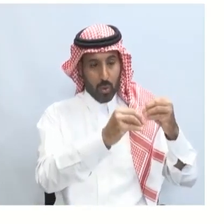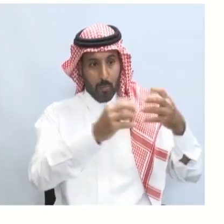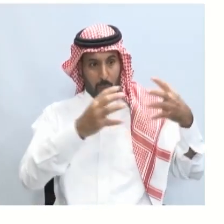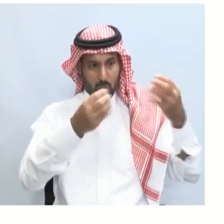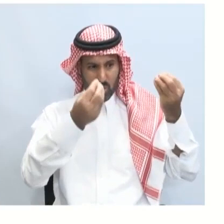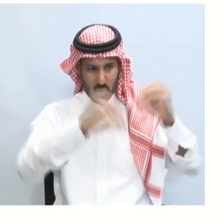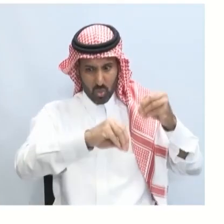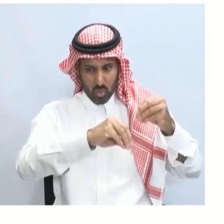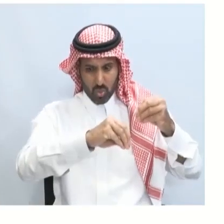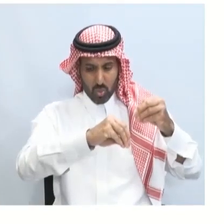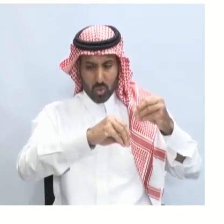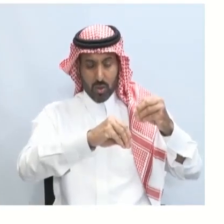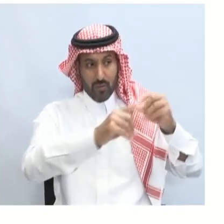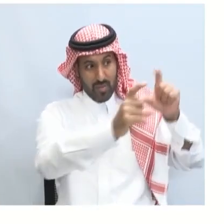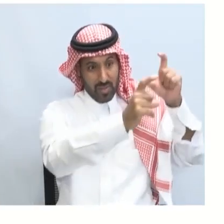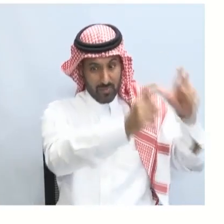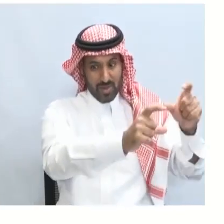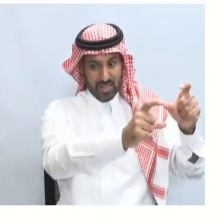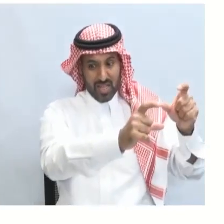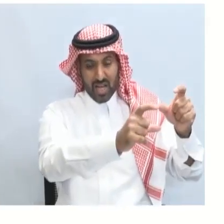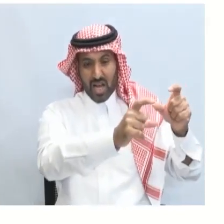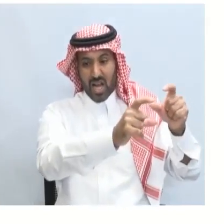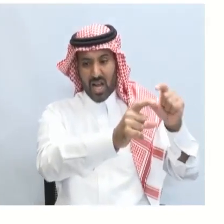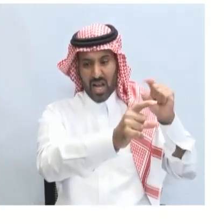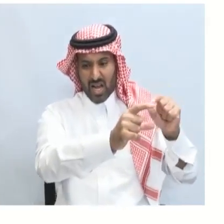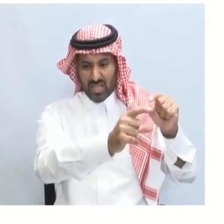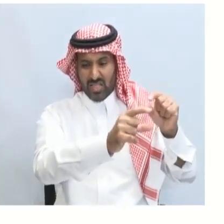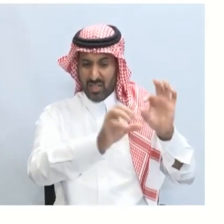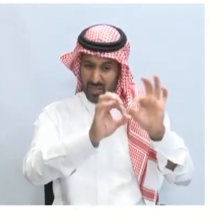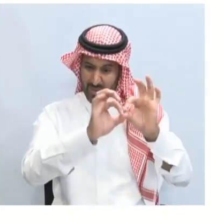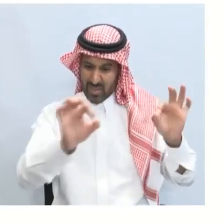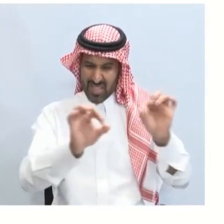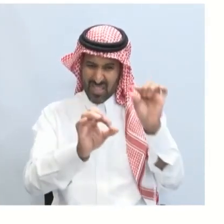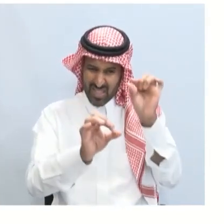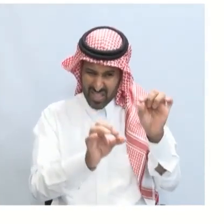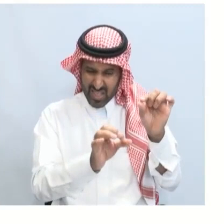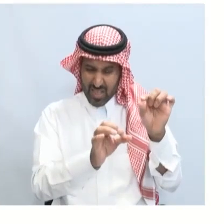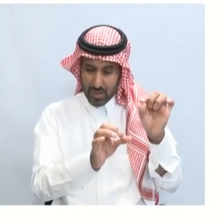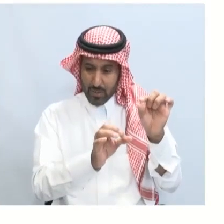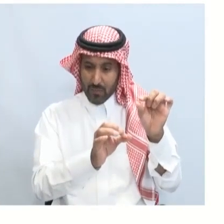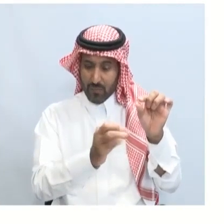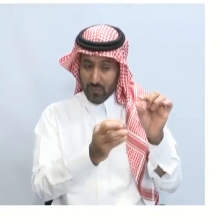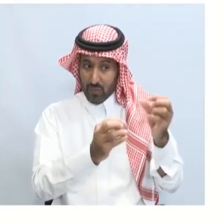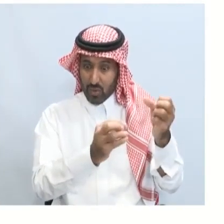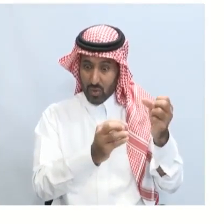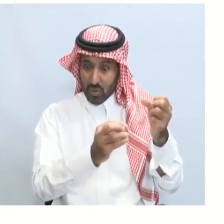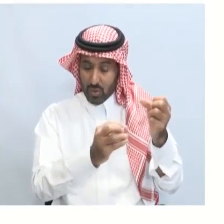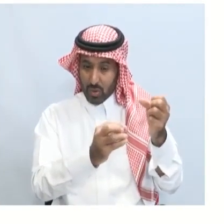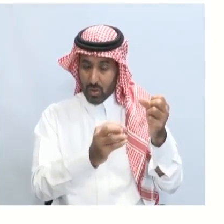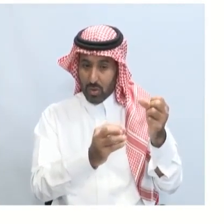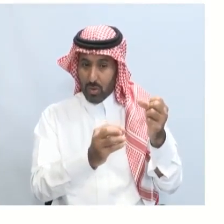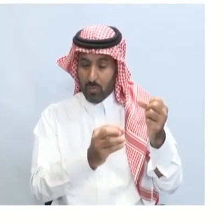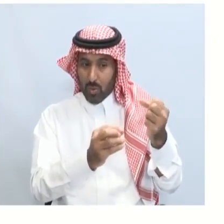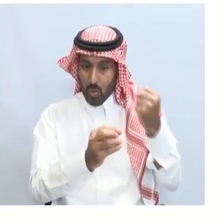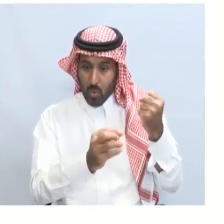مركزه في منطقه حجمها متناهي الصغر وجميع قوى